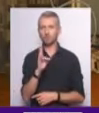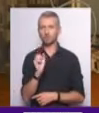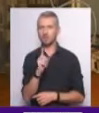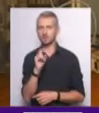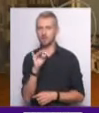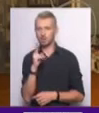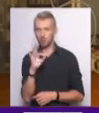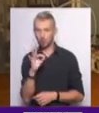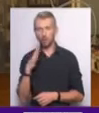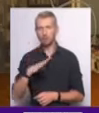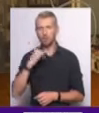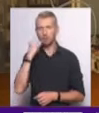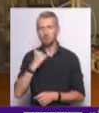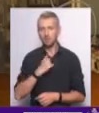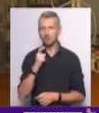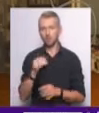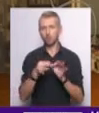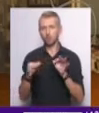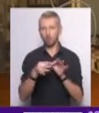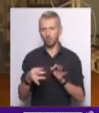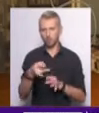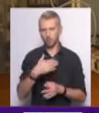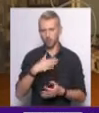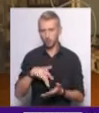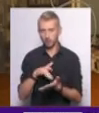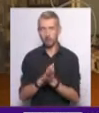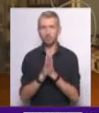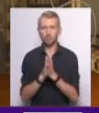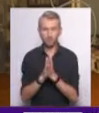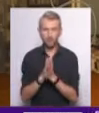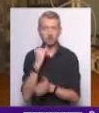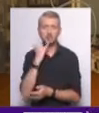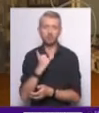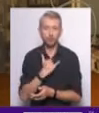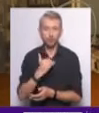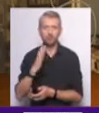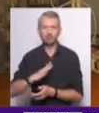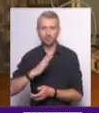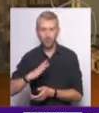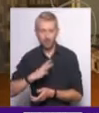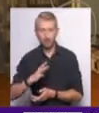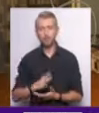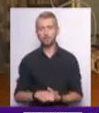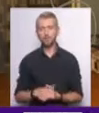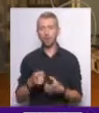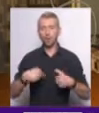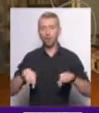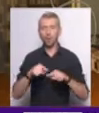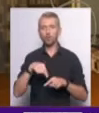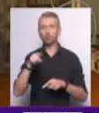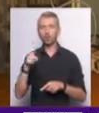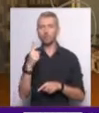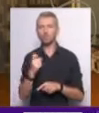чекаємо дзвінків з Солом'янського району нашого міста. Будь ласка, солом'янці, долучайтеся. Ми чекаємо ваших дзвінків. Округ номер 106,